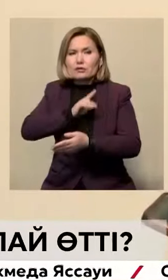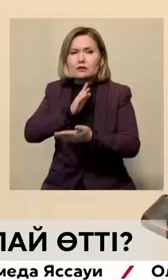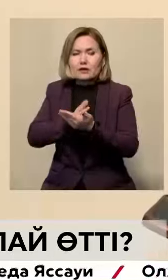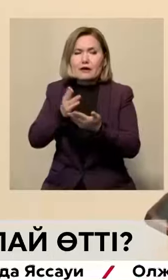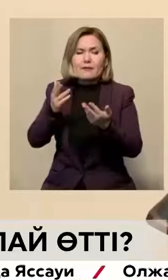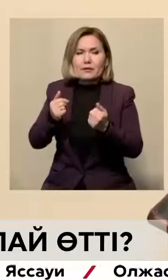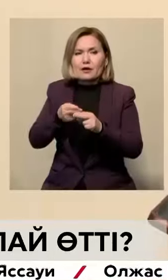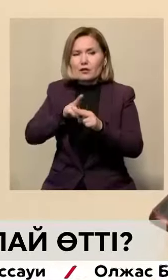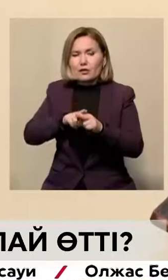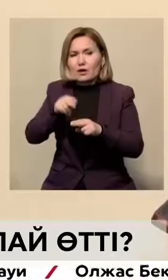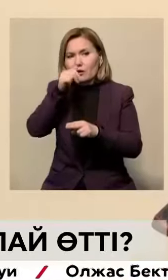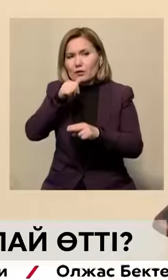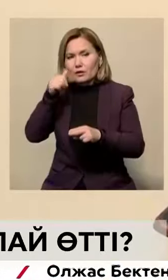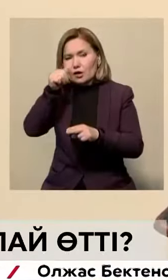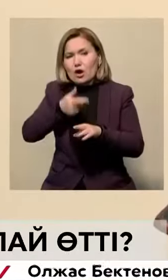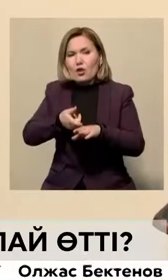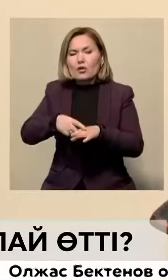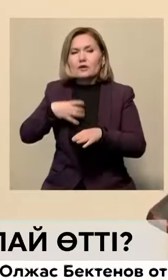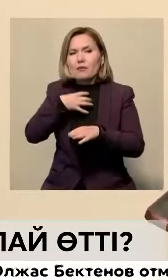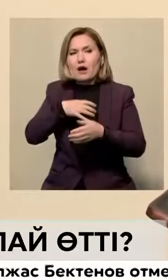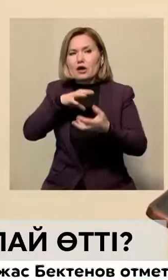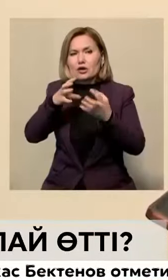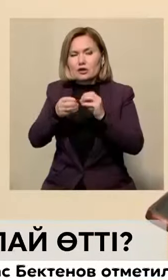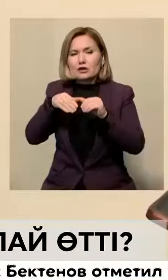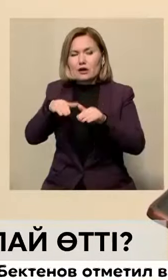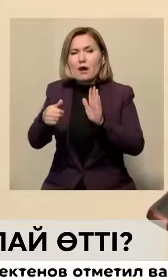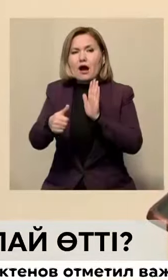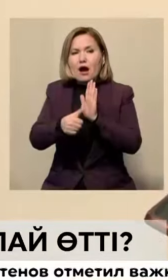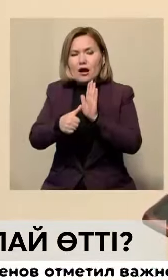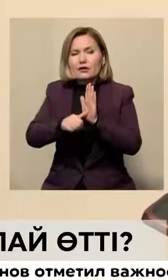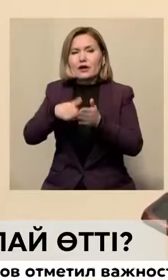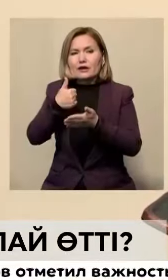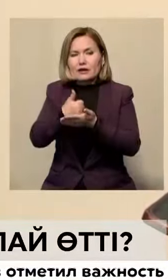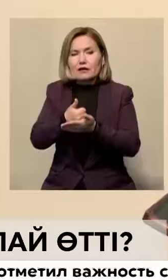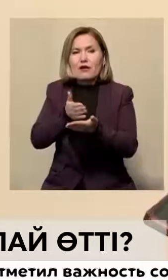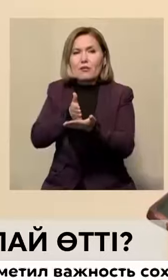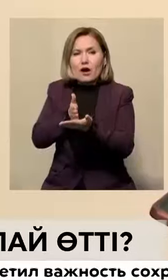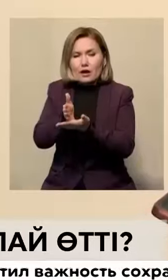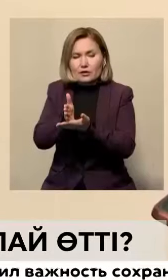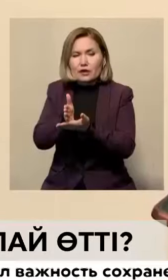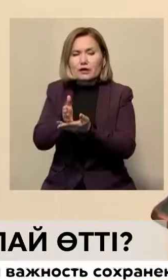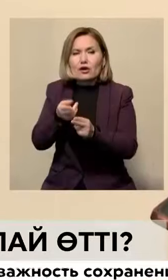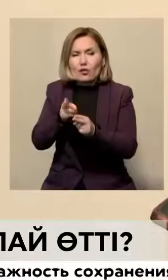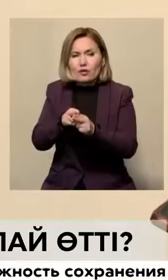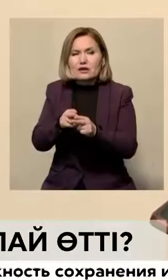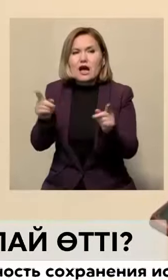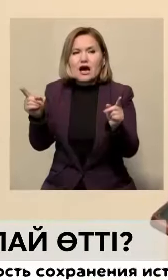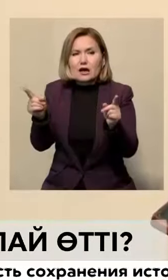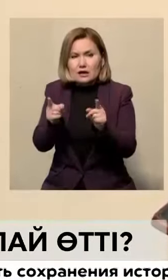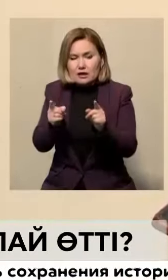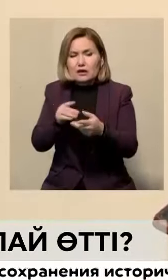біз. Сондықтан былтыр өте маңызды шешім қабылданды. 6 негізгі басымдылық бағытқа қысқарттық біз. Яғни